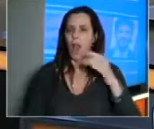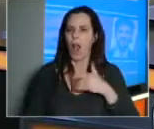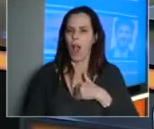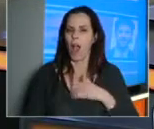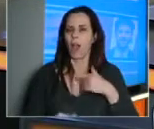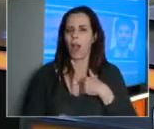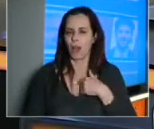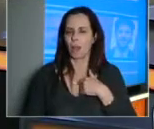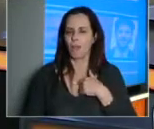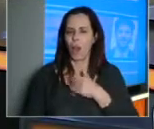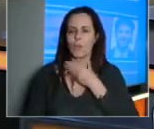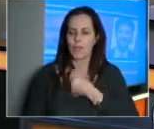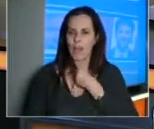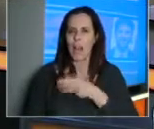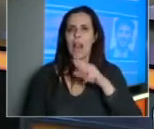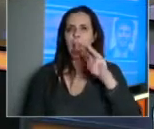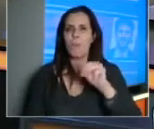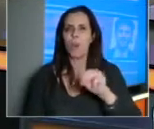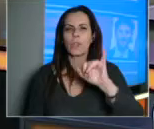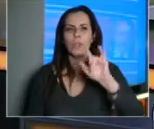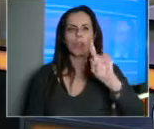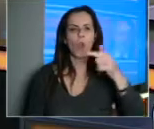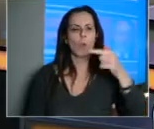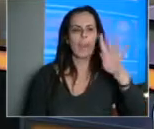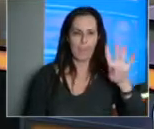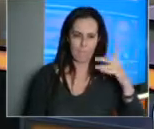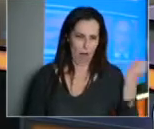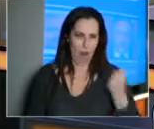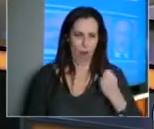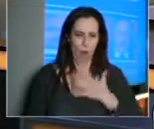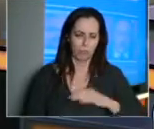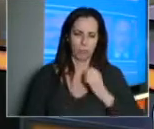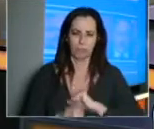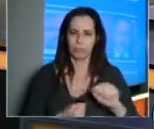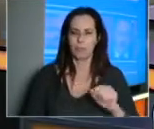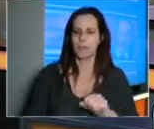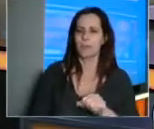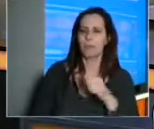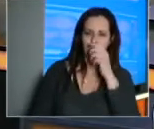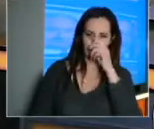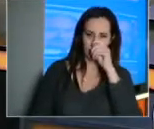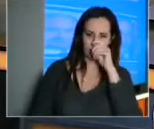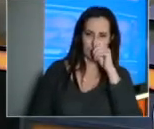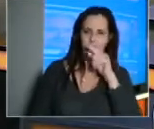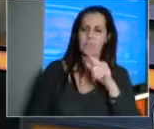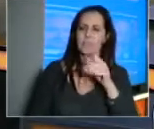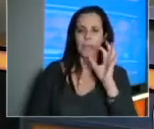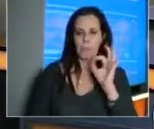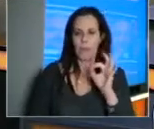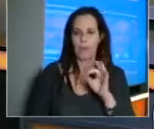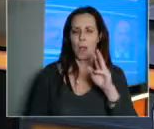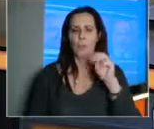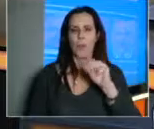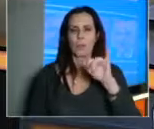נתגעגע ל-D9 של מוטי יוגב אחרי מה שסמוטריץ' מתכנן לעשות. מוטק, D9 זה היה חיזיון לילה של